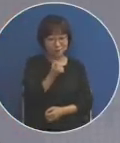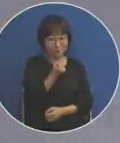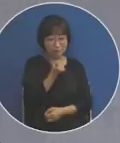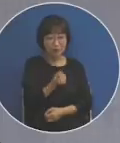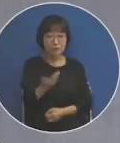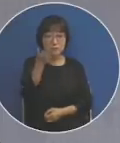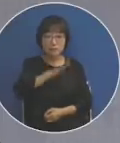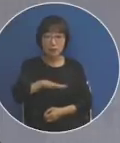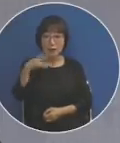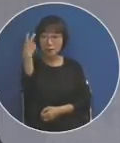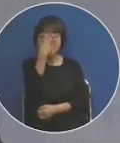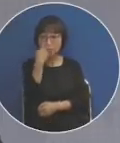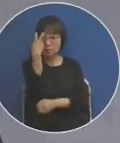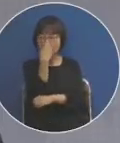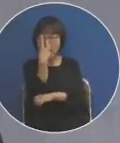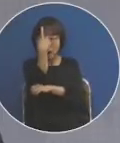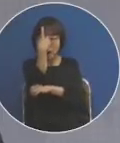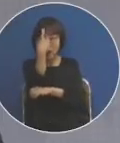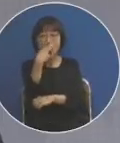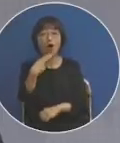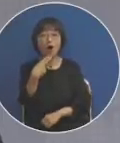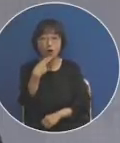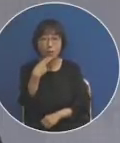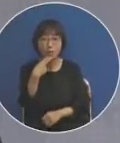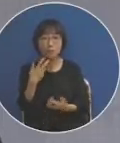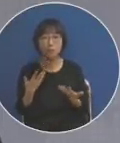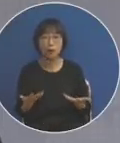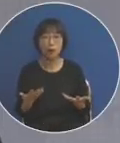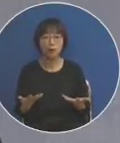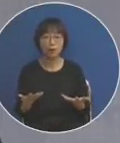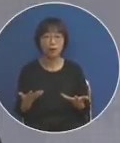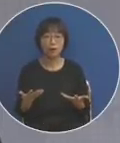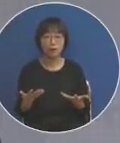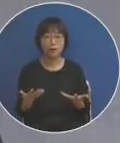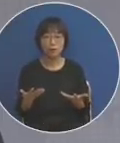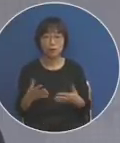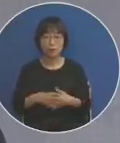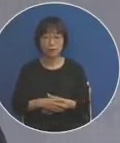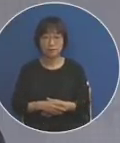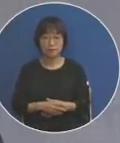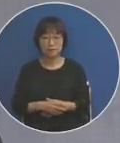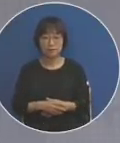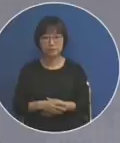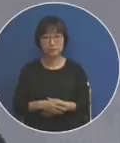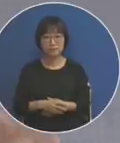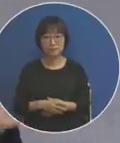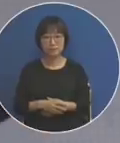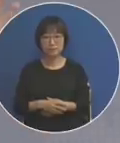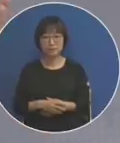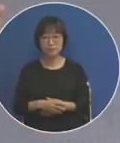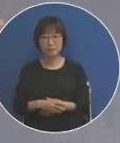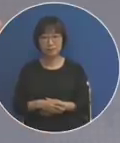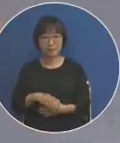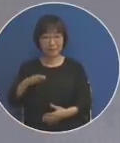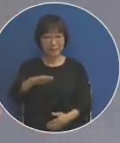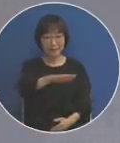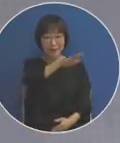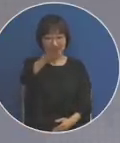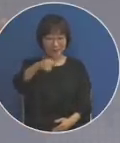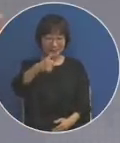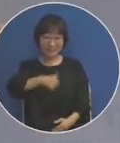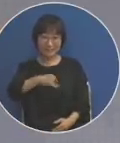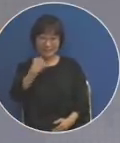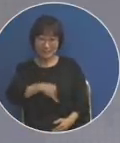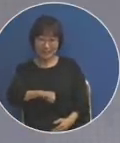God desires is the watchman. If we have everything but do not have that, then we're failing. 아무리 여러분의 자녀들을 교육하려고